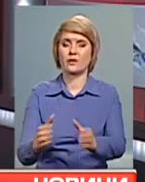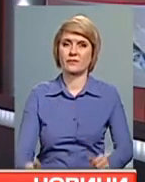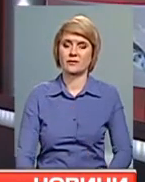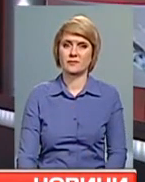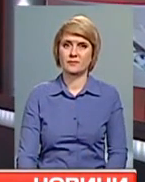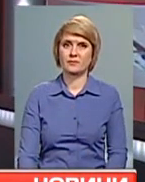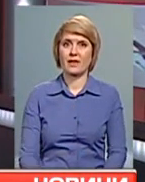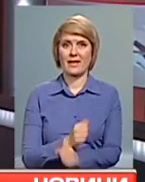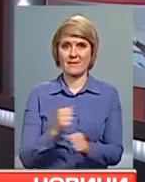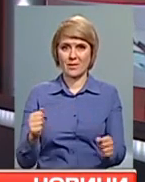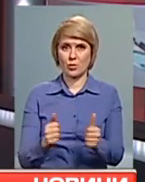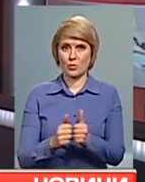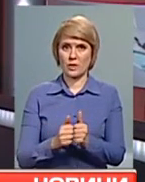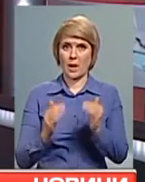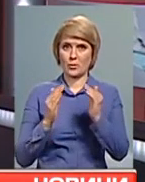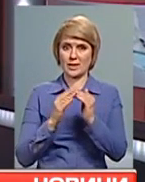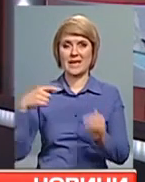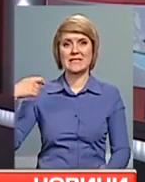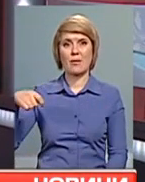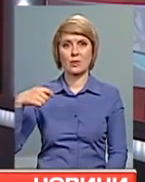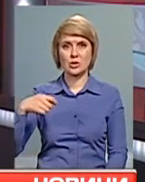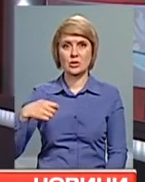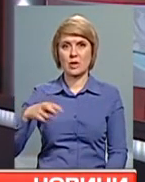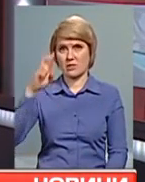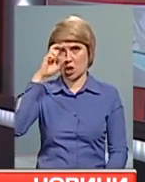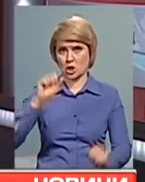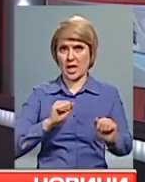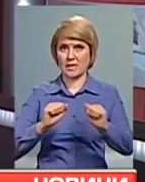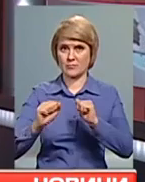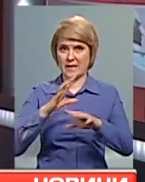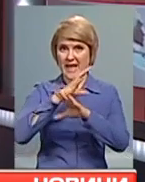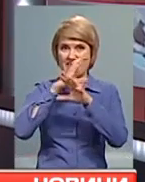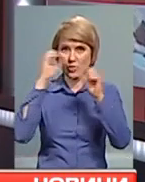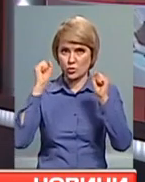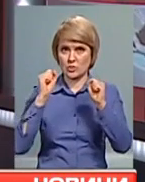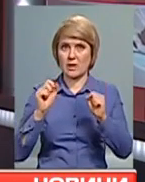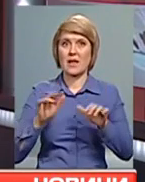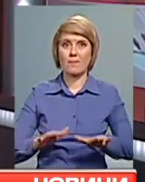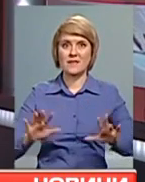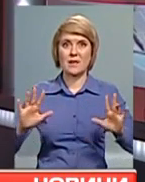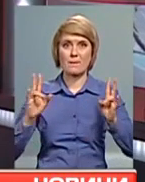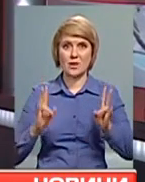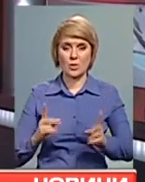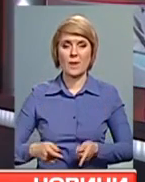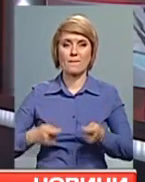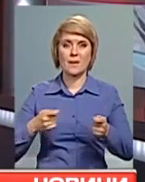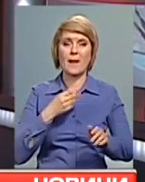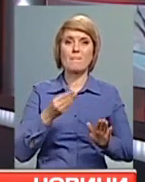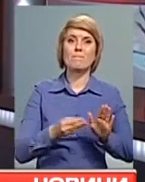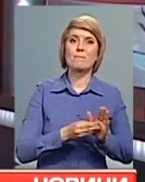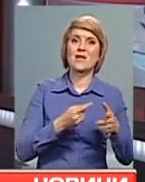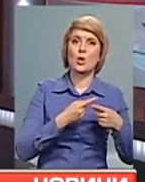Вибух біля будівлі Запорізької облдержадміністрації. Сталося це вночі. На місце пригоди одразу прибули піротехніки, криміналісти і